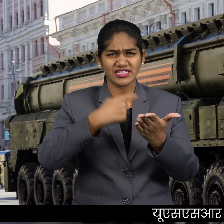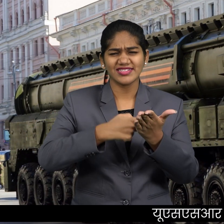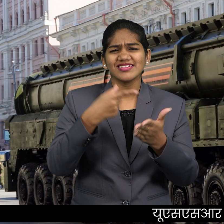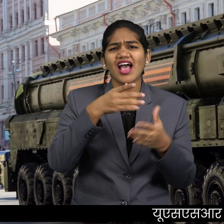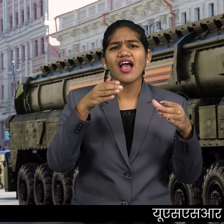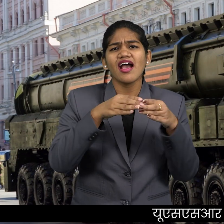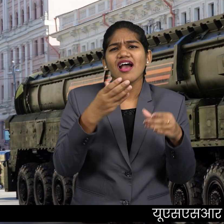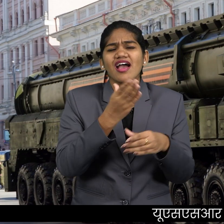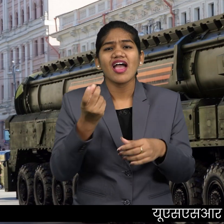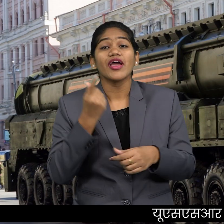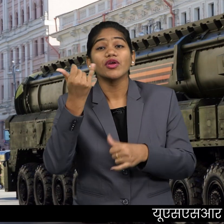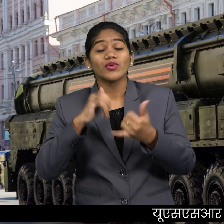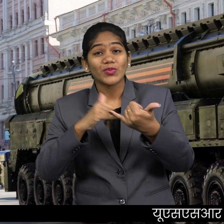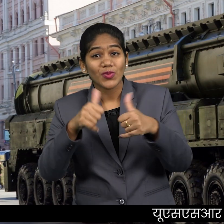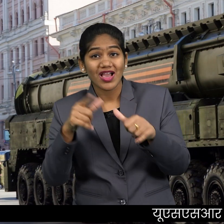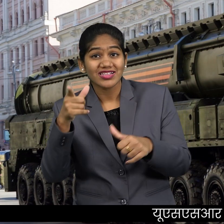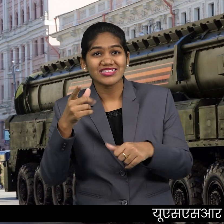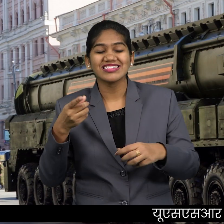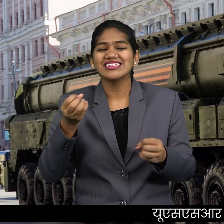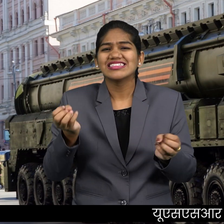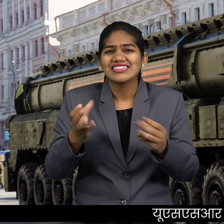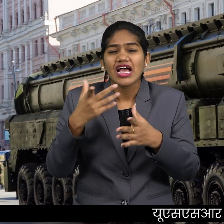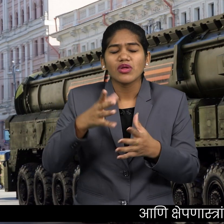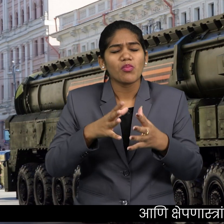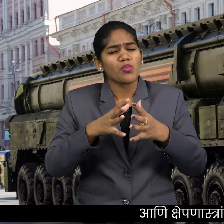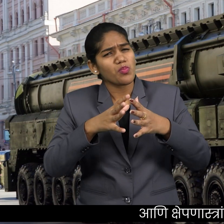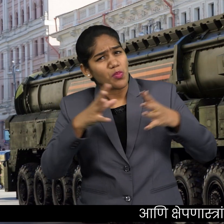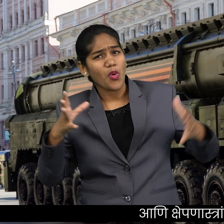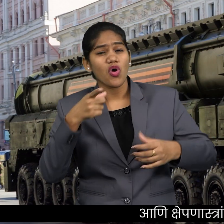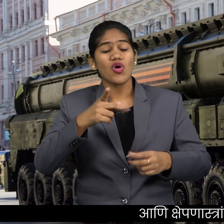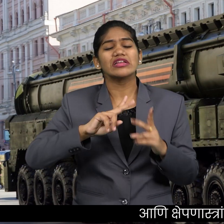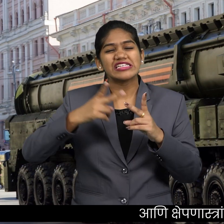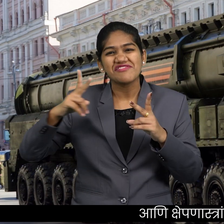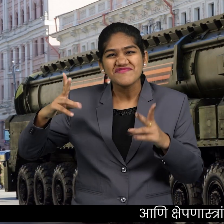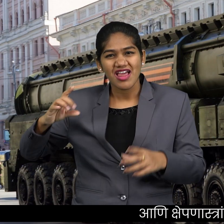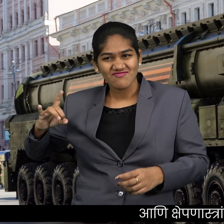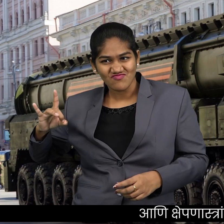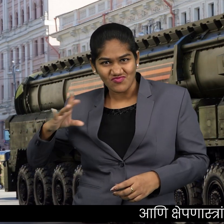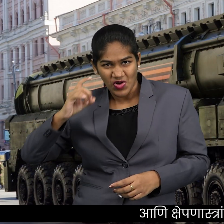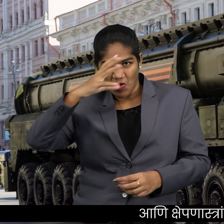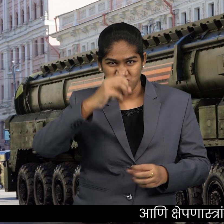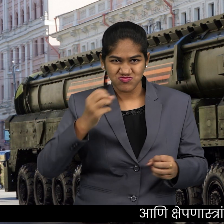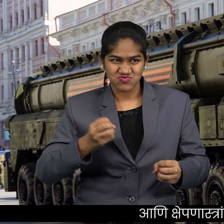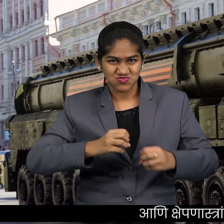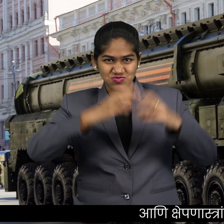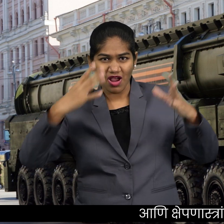USSR आणि USAने अण्वस्त्रे आणि क्षेपणास्त्रांमध्ये मोठी गुंतवणूक